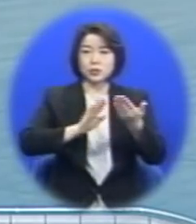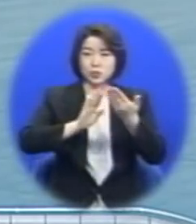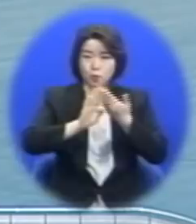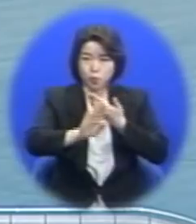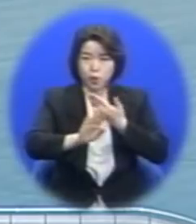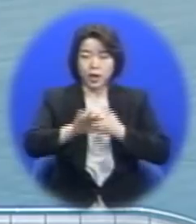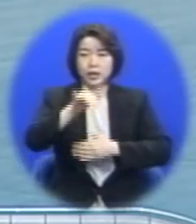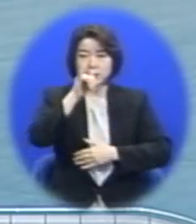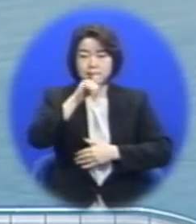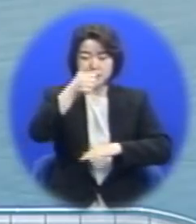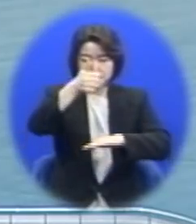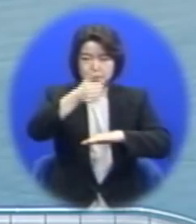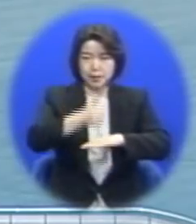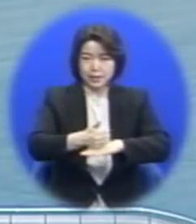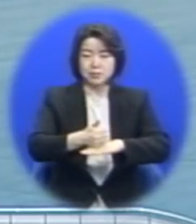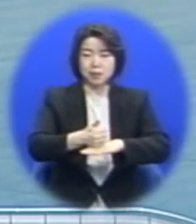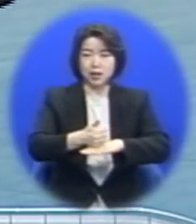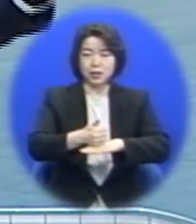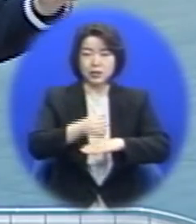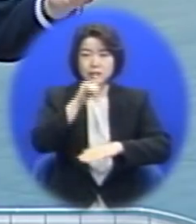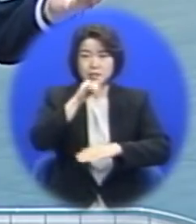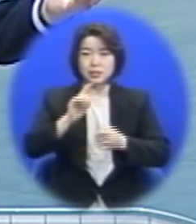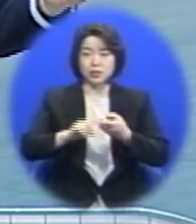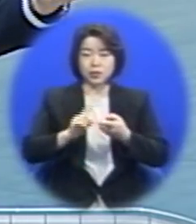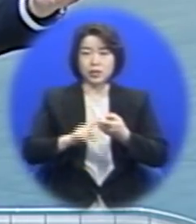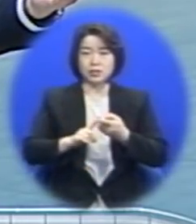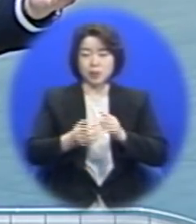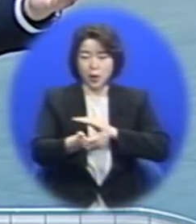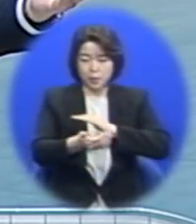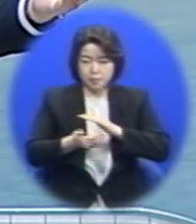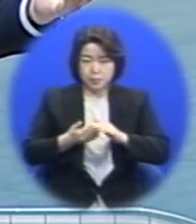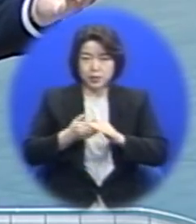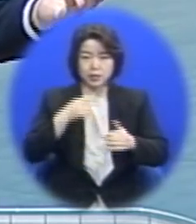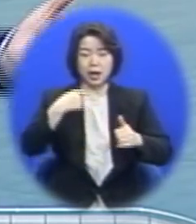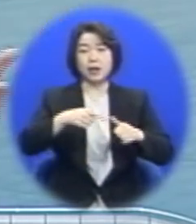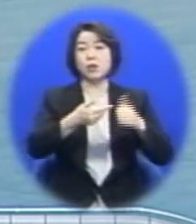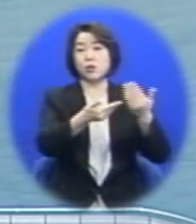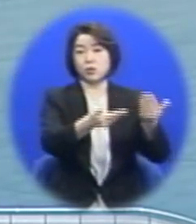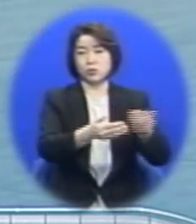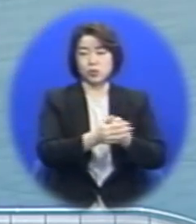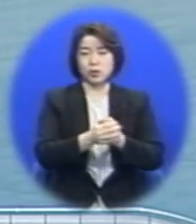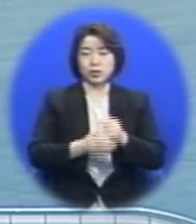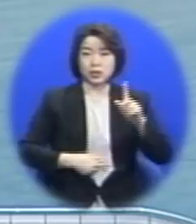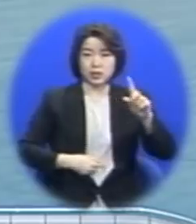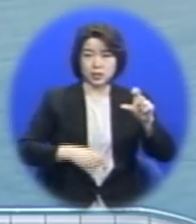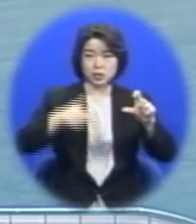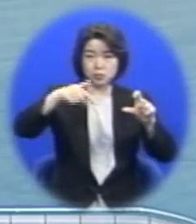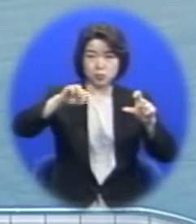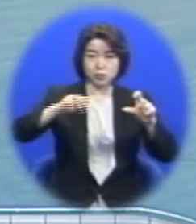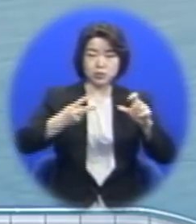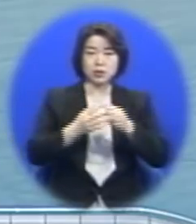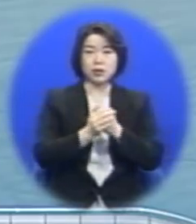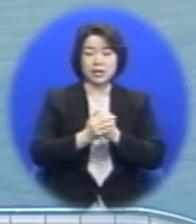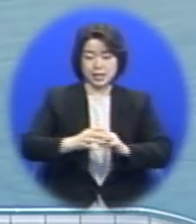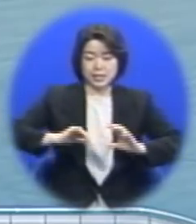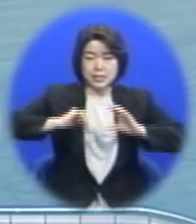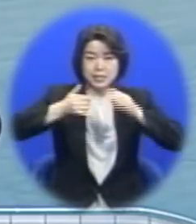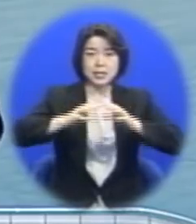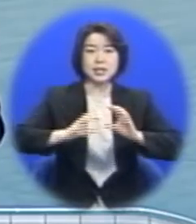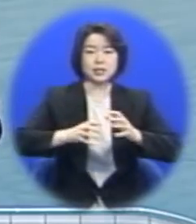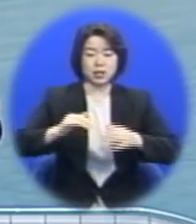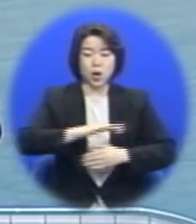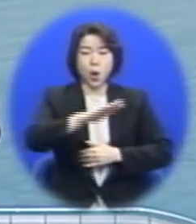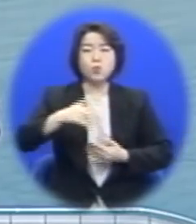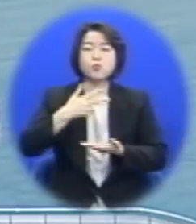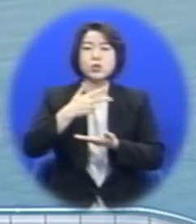다음에 있을 맨 마지막에 있을 일을 미리 가르쳐 주십니다. 그게 15절입니다. 세상 나라가 우리